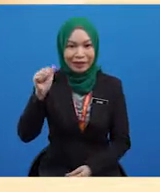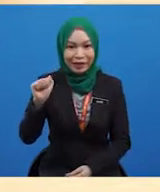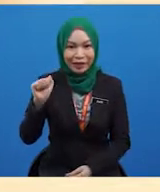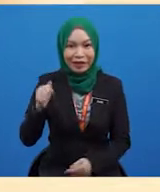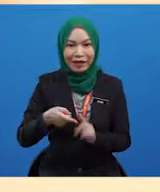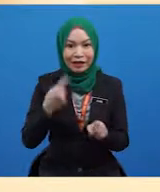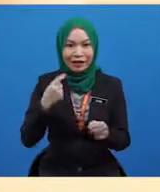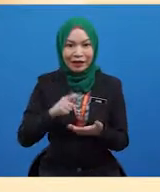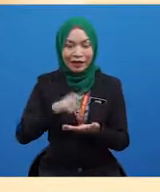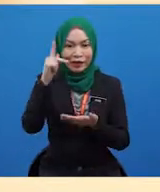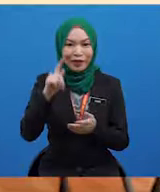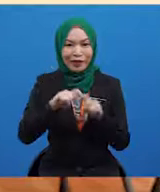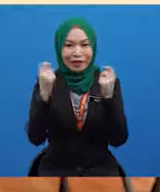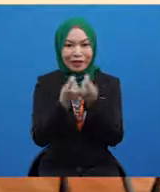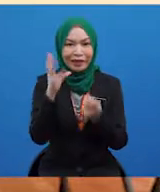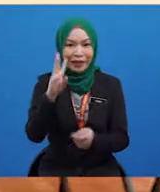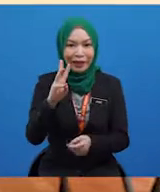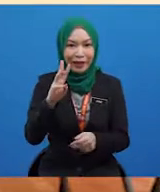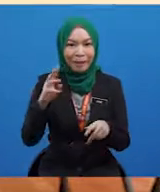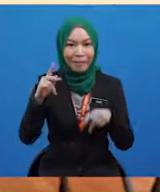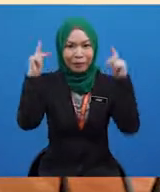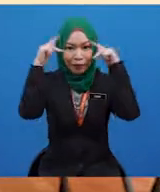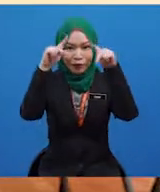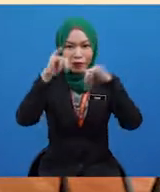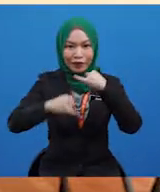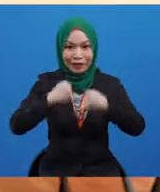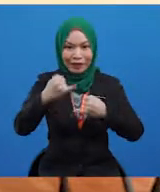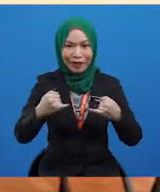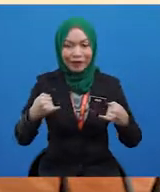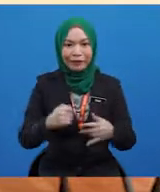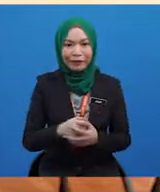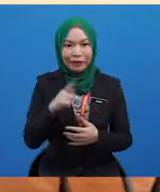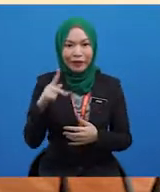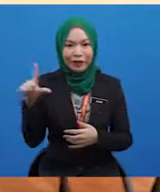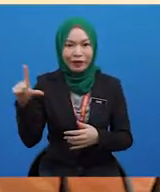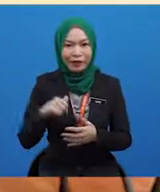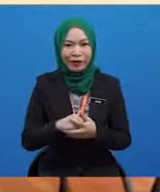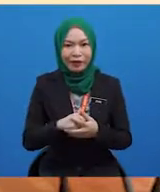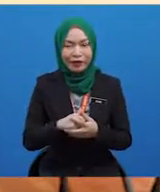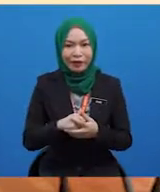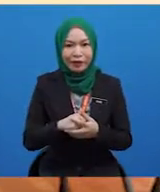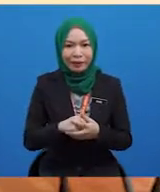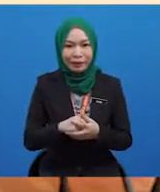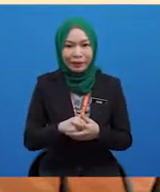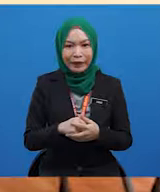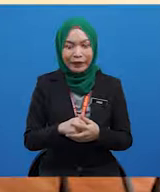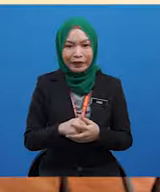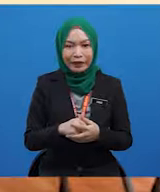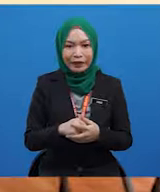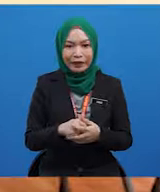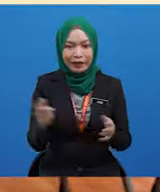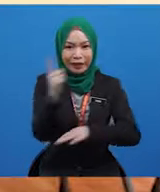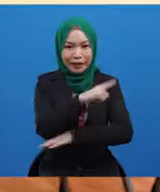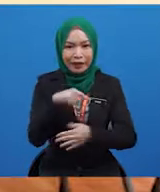6 Putrajaya, Kuala Lumpur. Baiklah para pelajar, pada hari ini cikgu akan membincangkan satu lagi tajuk